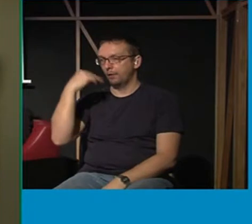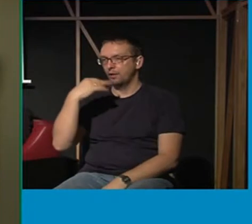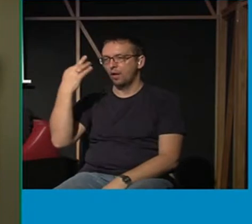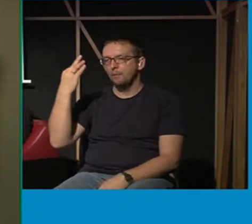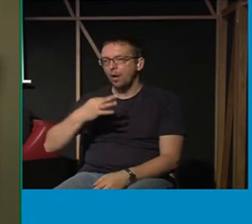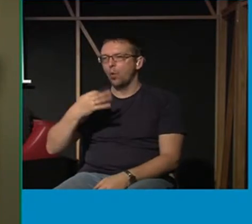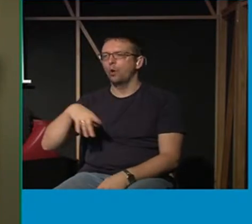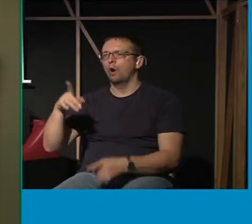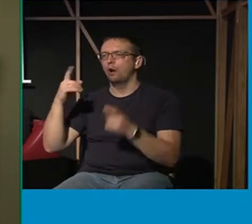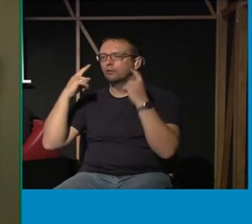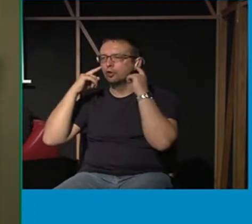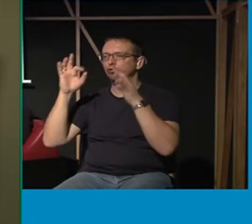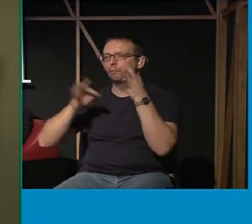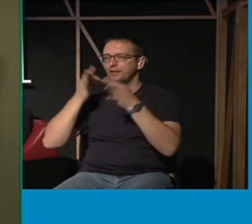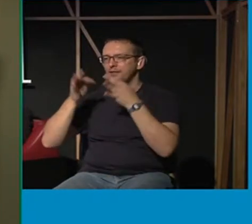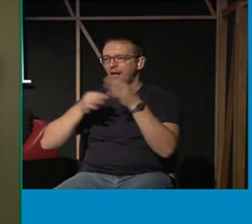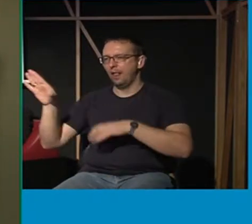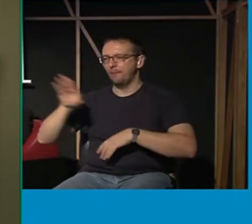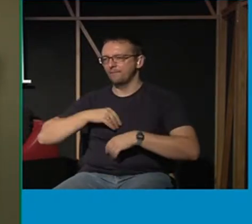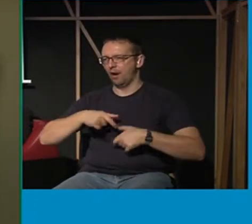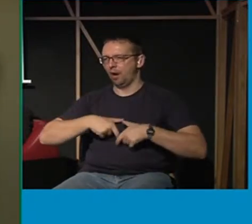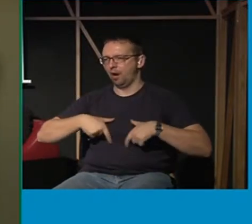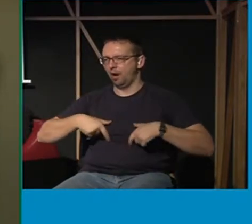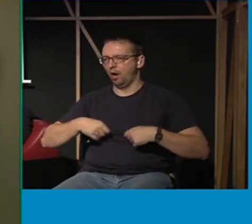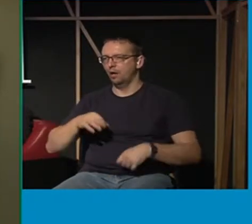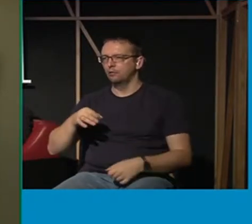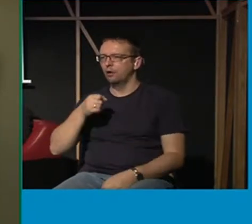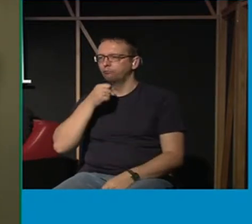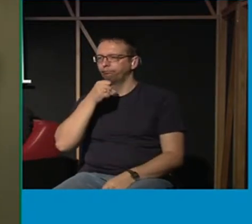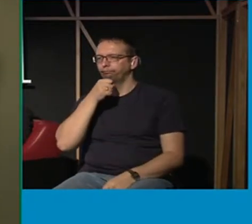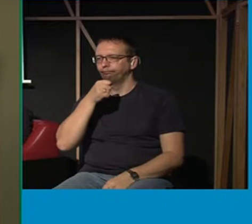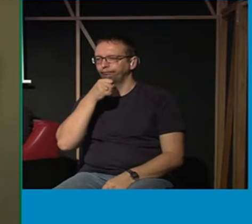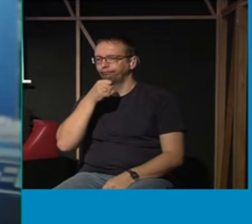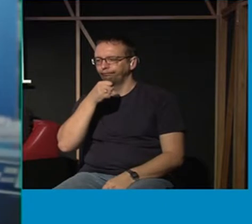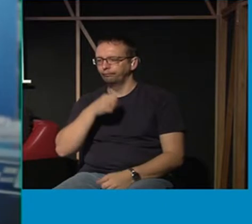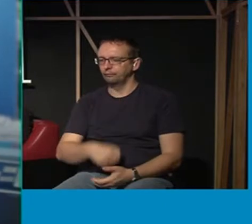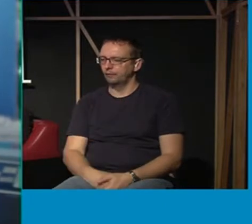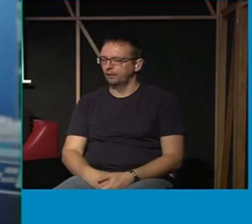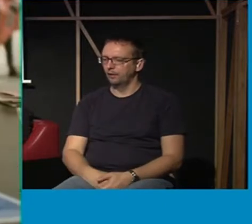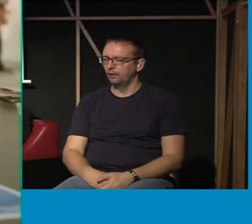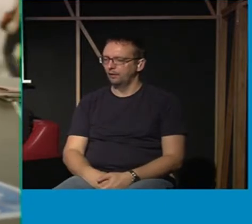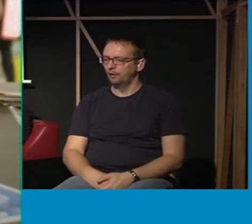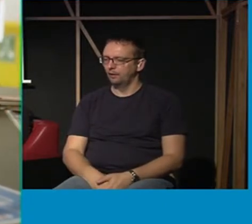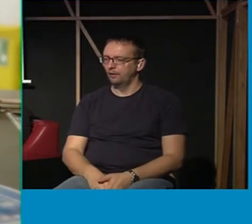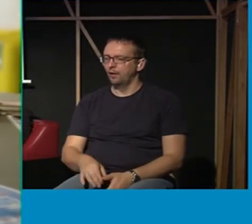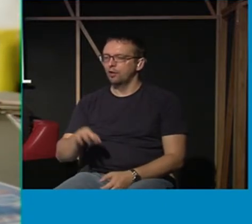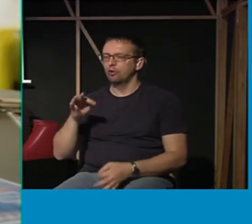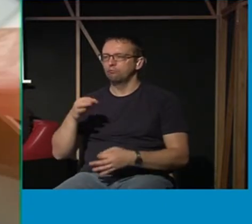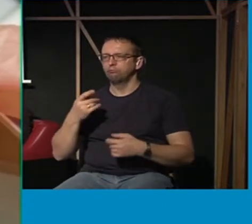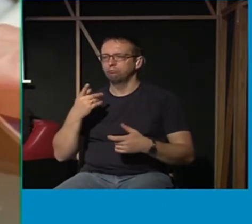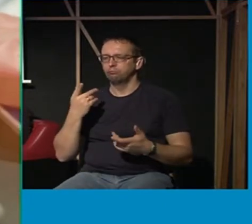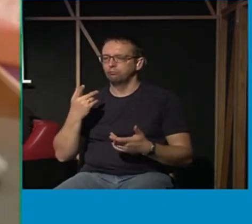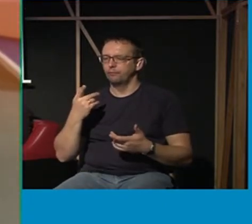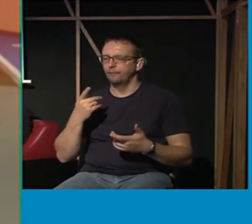позволяет мне точно так же воспринимать футбол, как и вы, но не через глаза, а через уши. То есть я